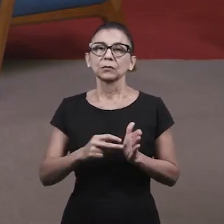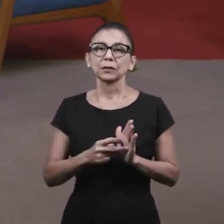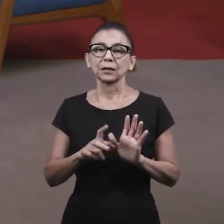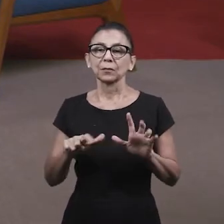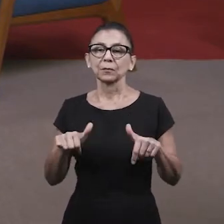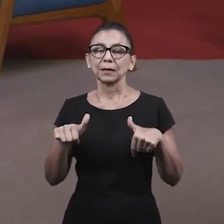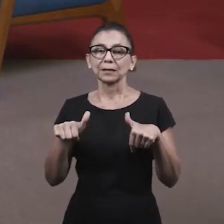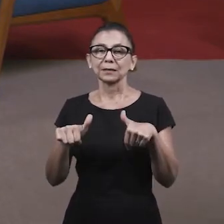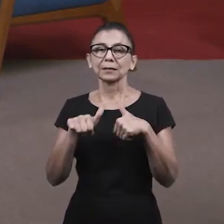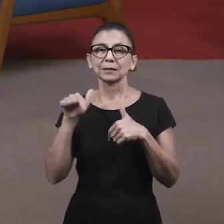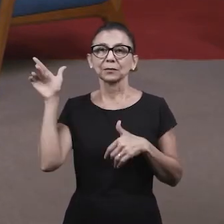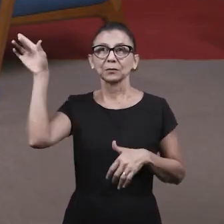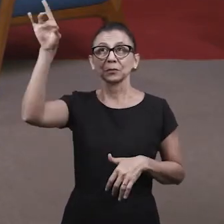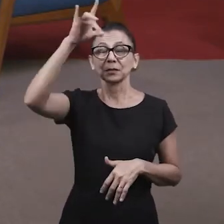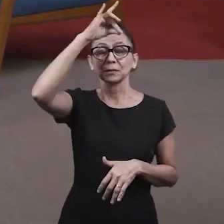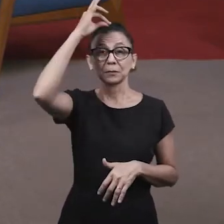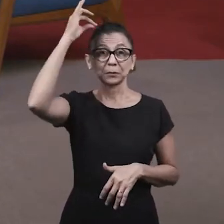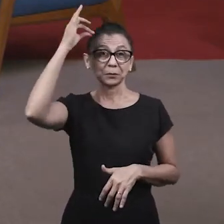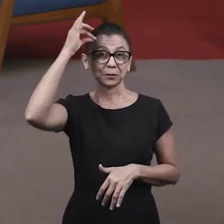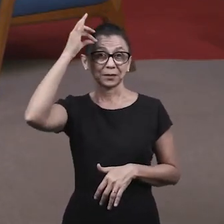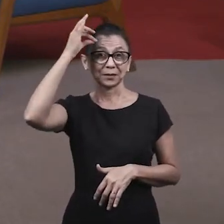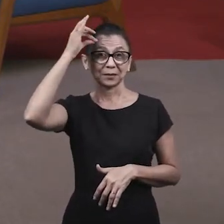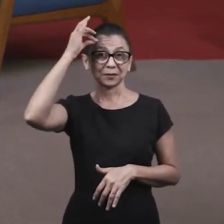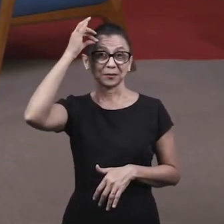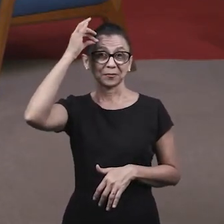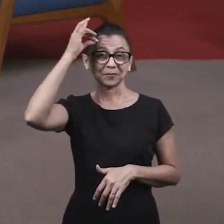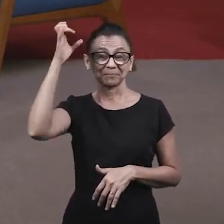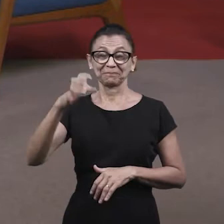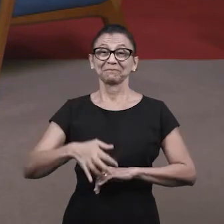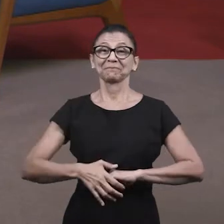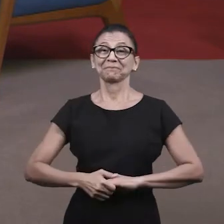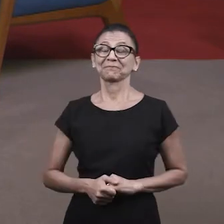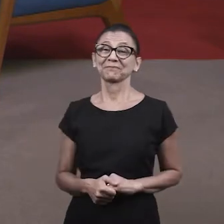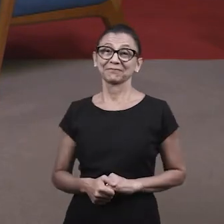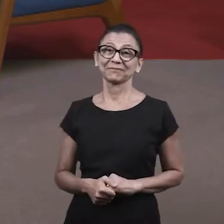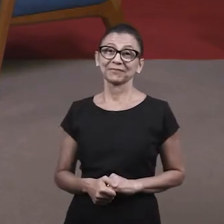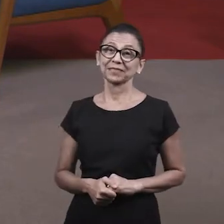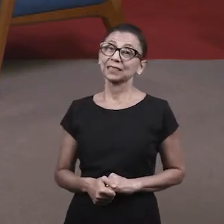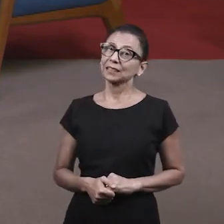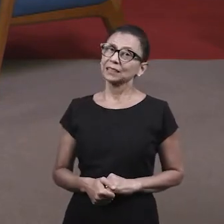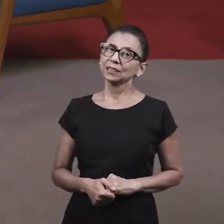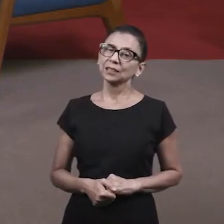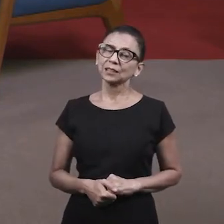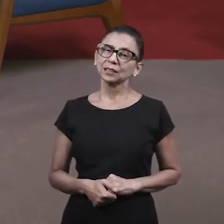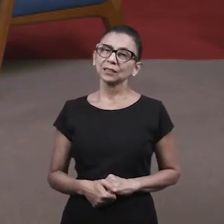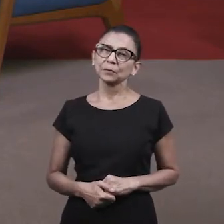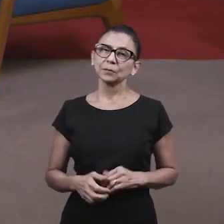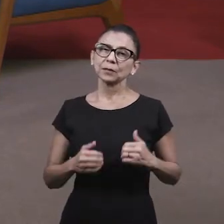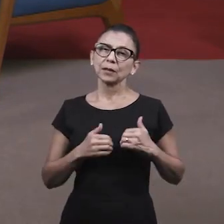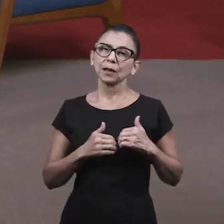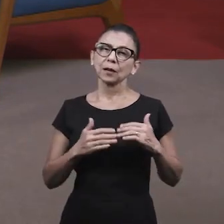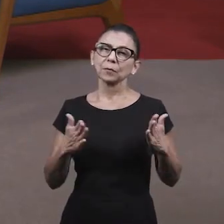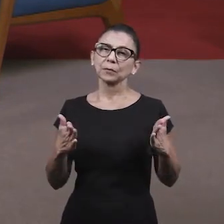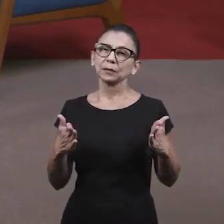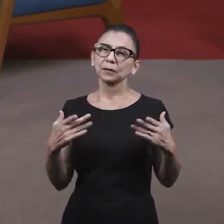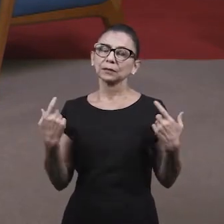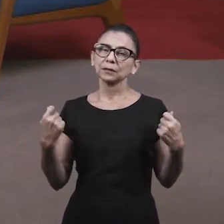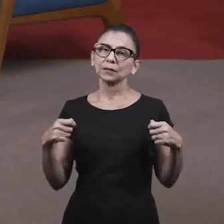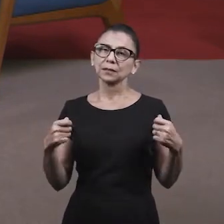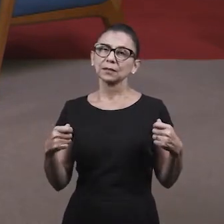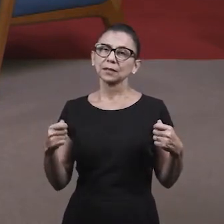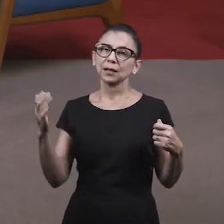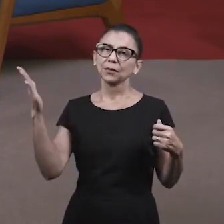Donc, il doit faire l'invitation, Seigneur, entre dans mon cœur, reste avec nous. La journée s'est